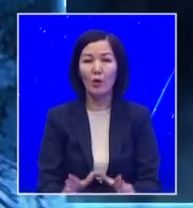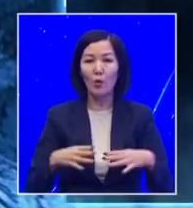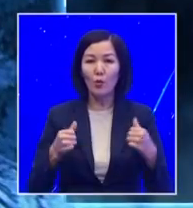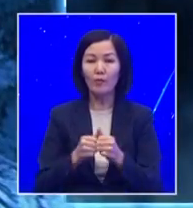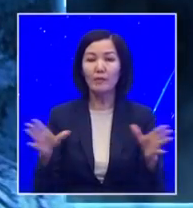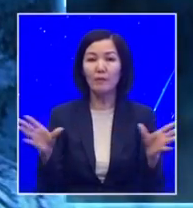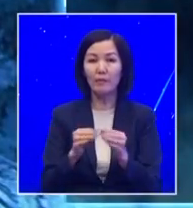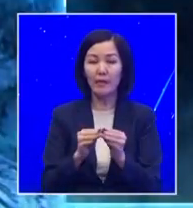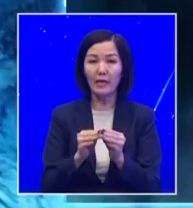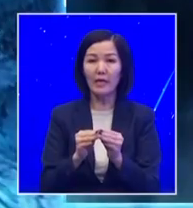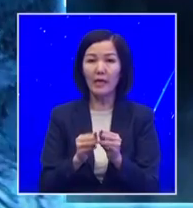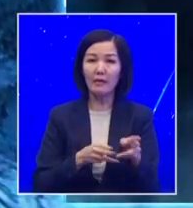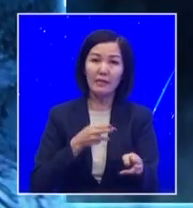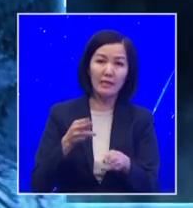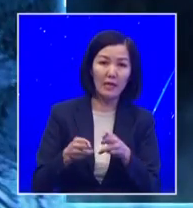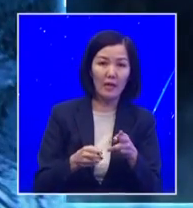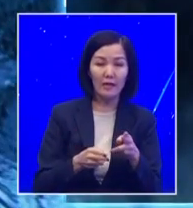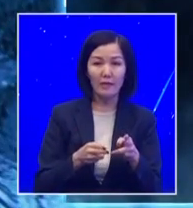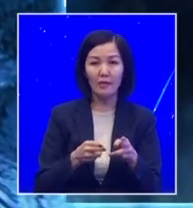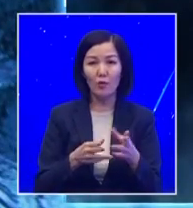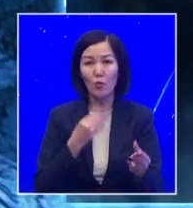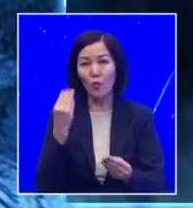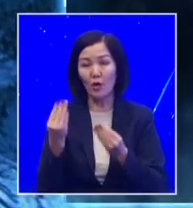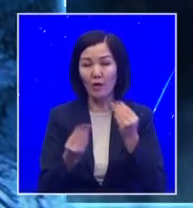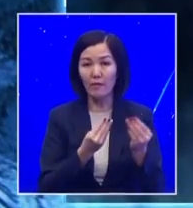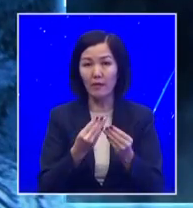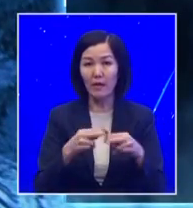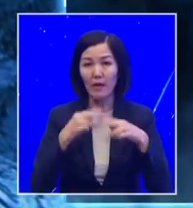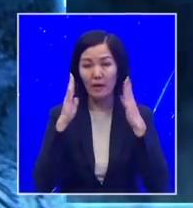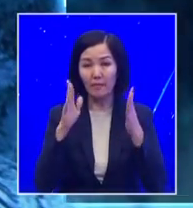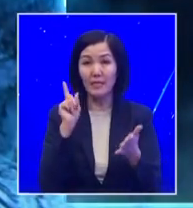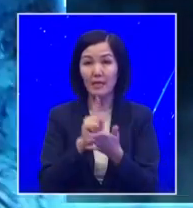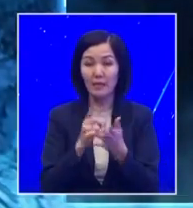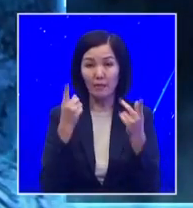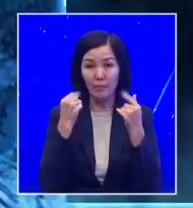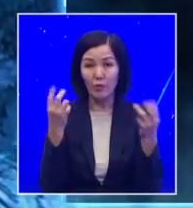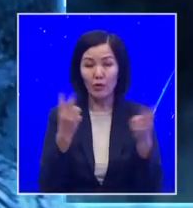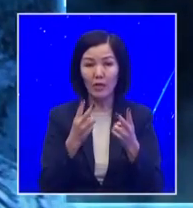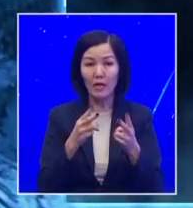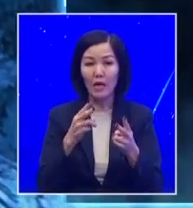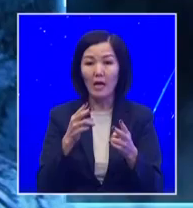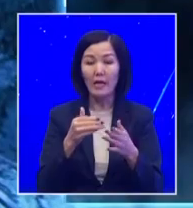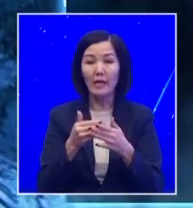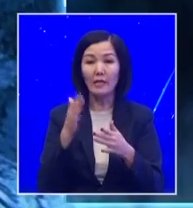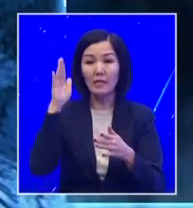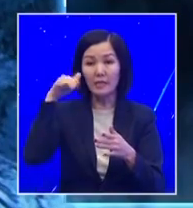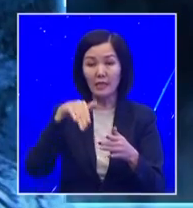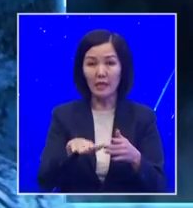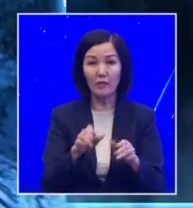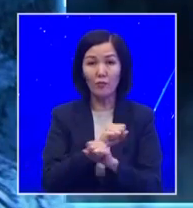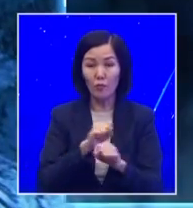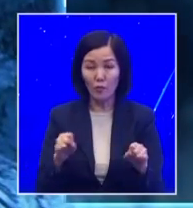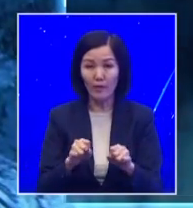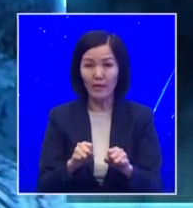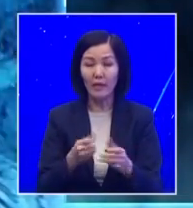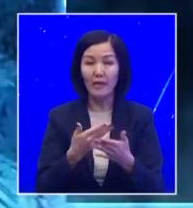Отбасыңызбен сырғанақ тебуге барарда мына нұсқаулықты есіңізден шығармаңыз. Алдыңғы бала сырғанап бітпейінше төбеден сырғанамаңыз.